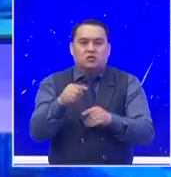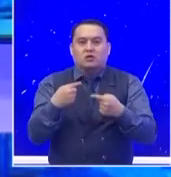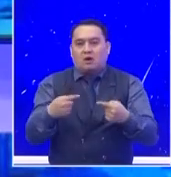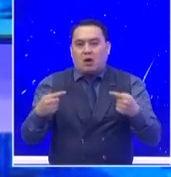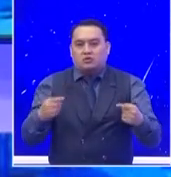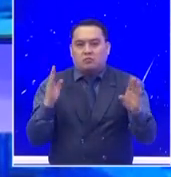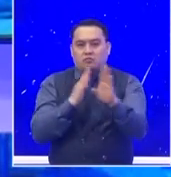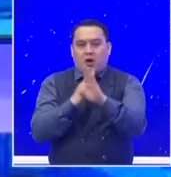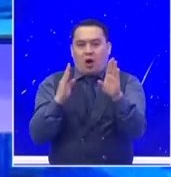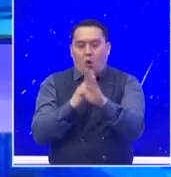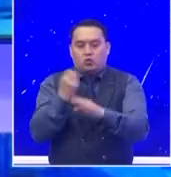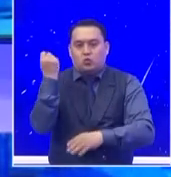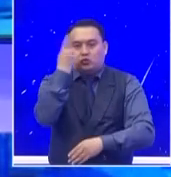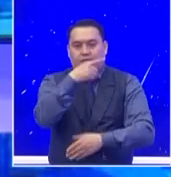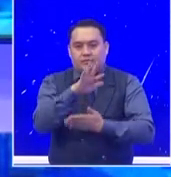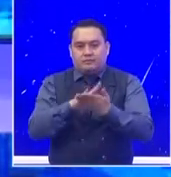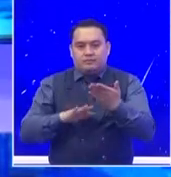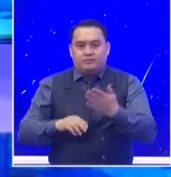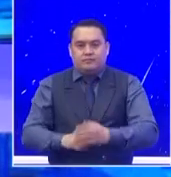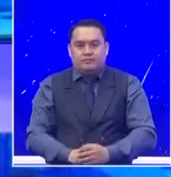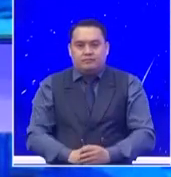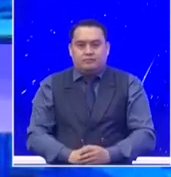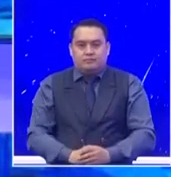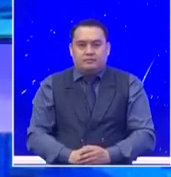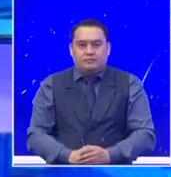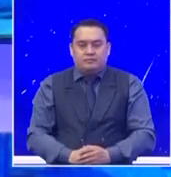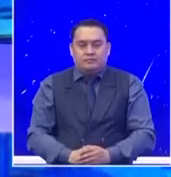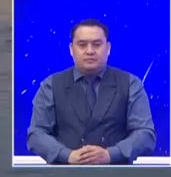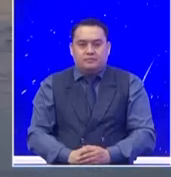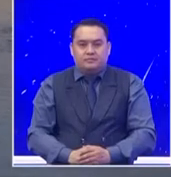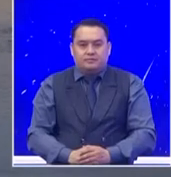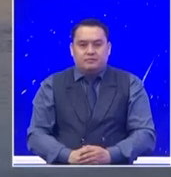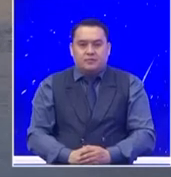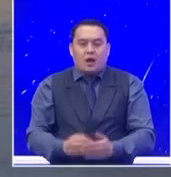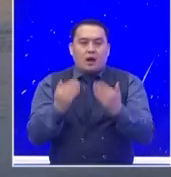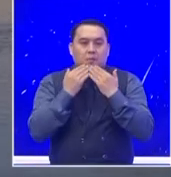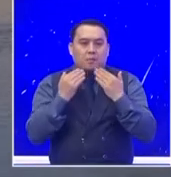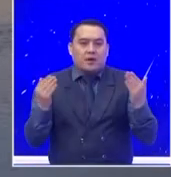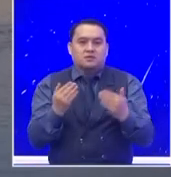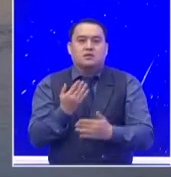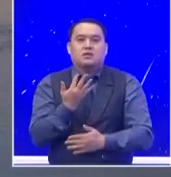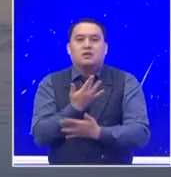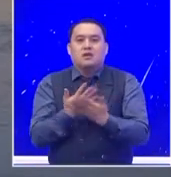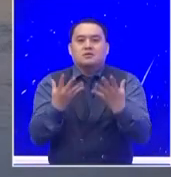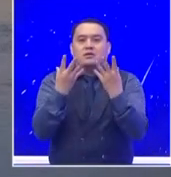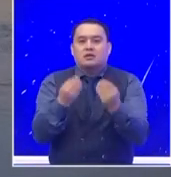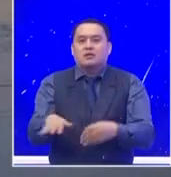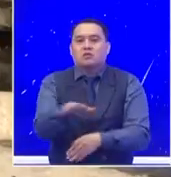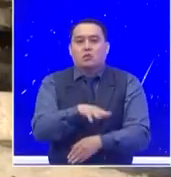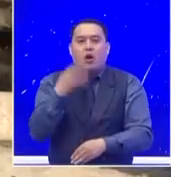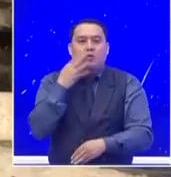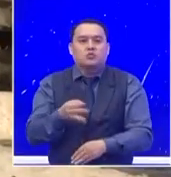мужчины. Какой она будет в этот раз, узнавал Ануар Амангельдинов. Последние несколько дней на территории Алматинской